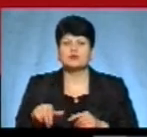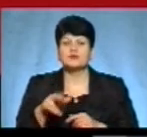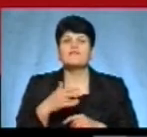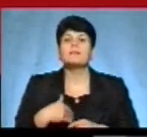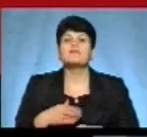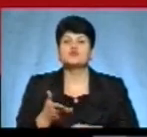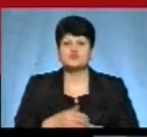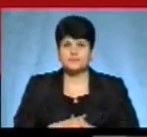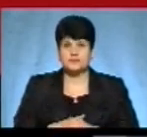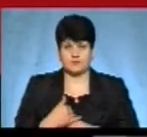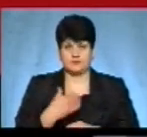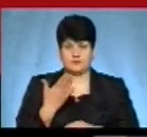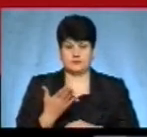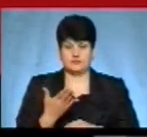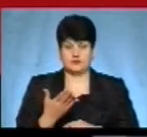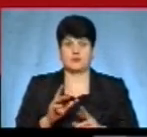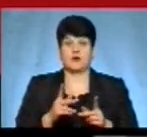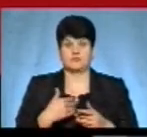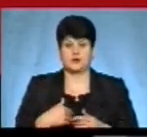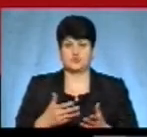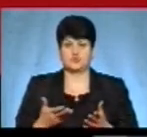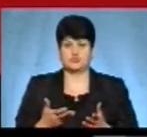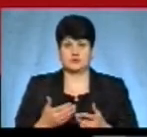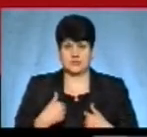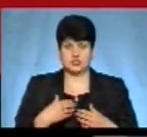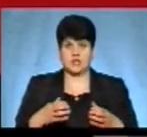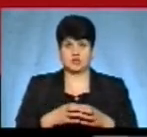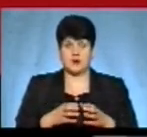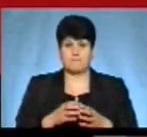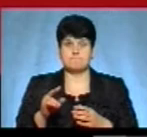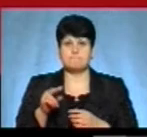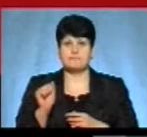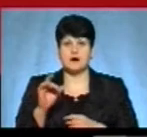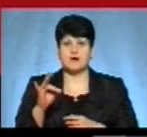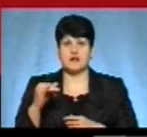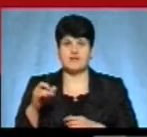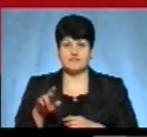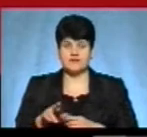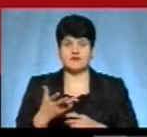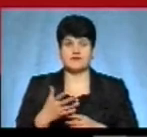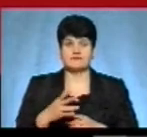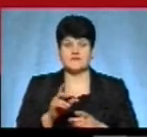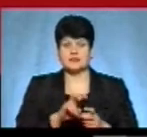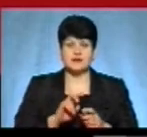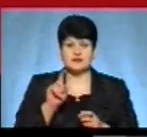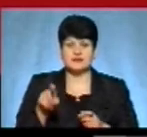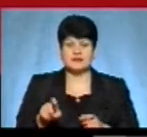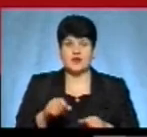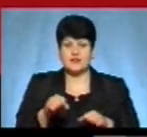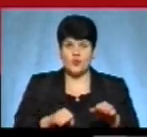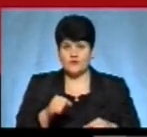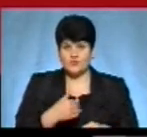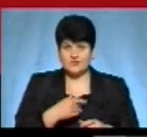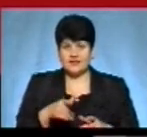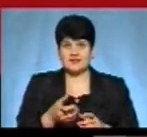вам нашо. Я кажу, слухайте, то я ж нашо, це ж наша парафія. Ті дівчата там його питають, він на ровер ногу закинув і буде їхати. Я